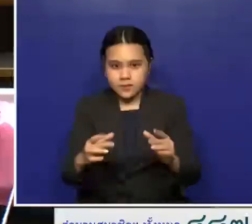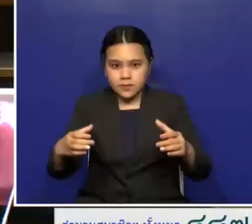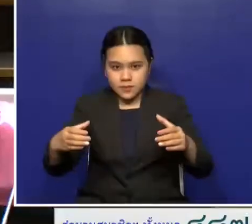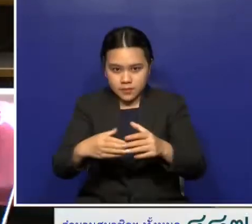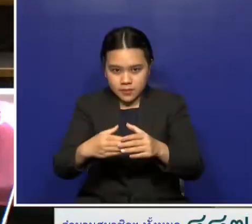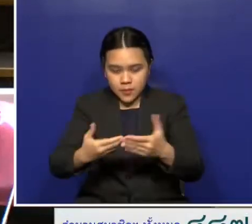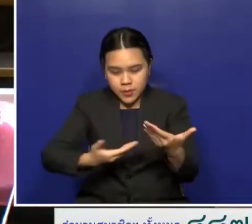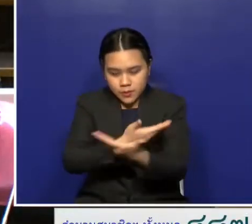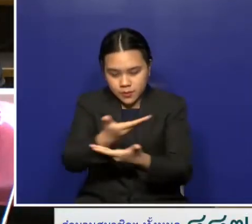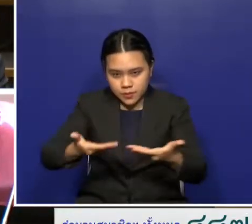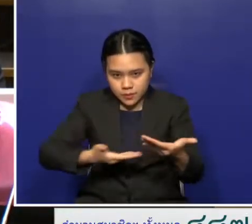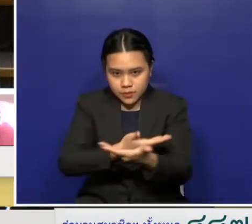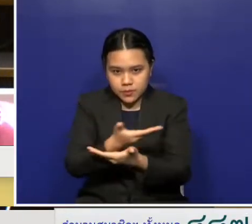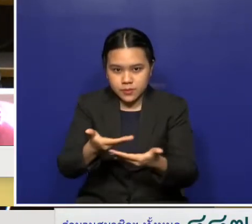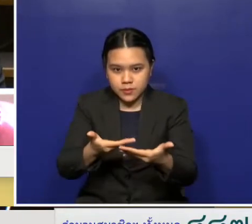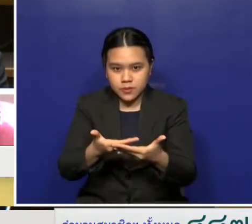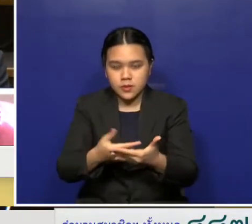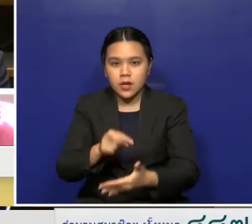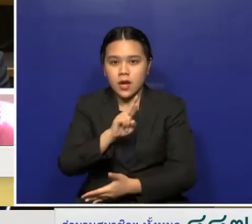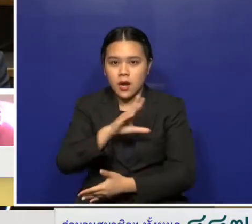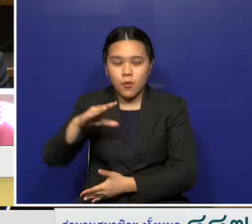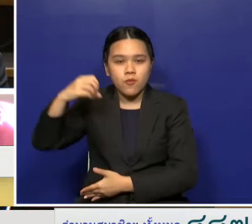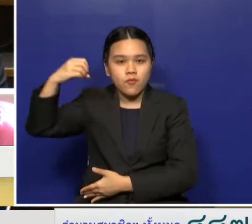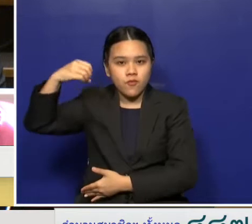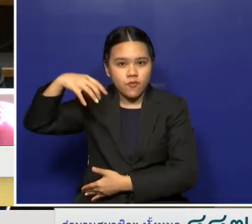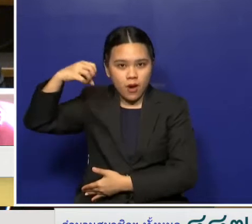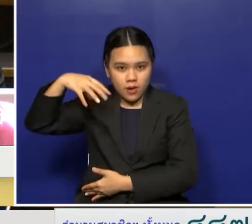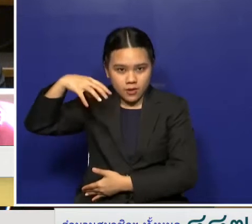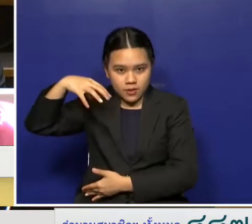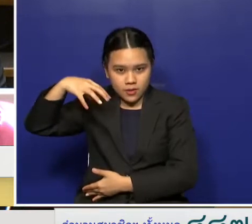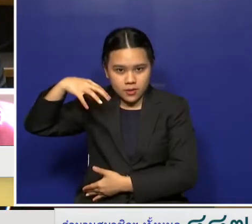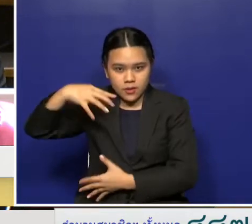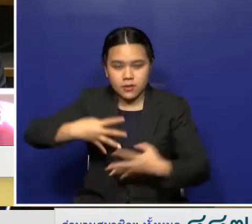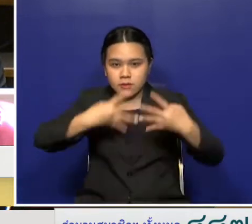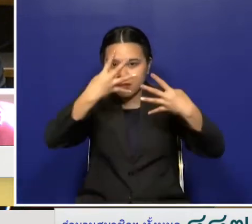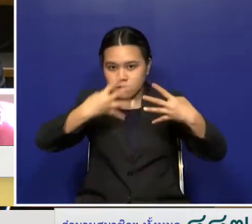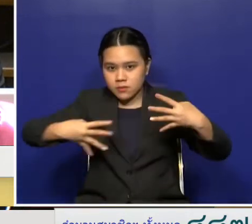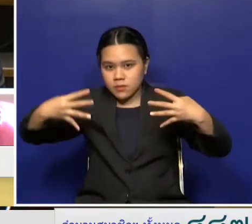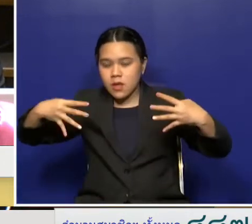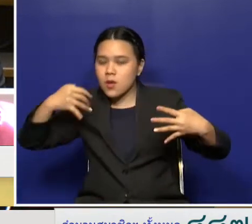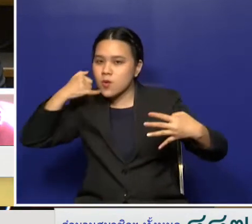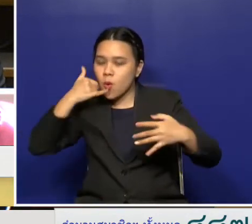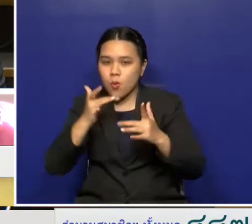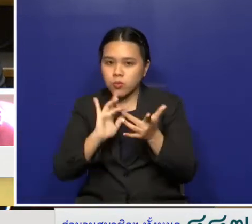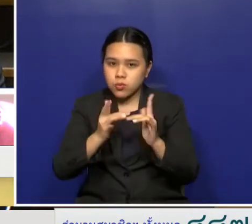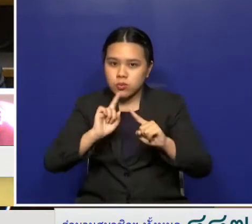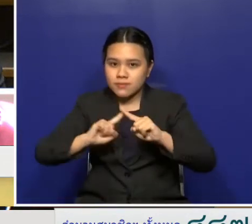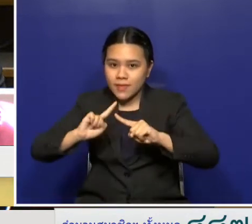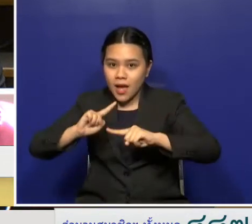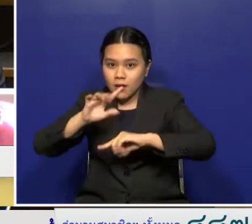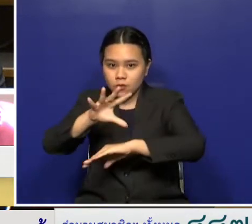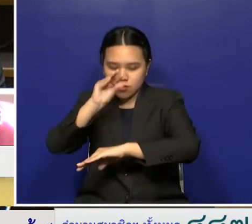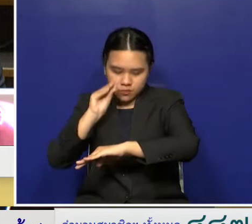ัพิจนา การจัดระบบไฟ้าและสายซือสารลงใต้ดินทั่วประเทศ